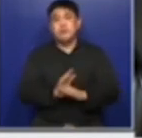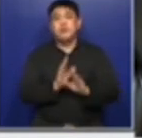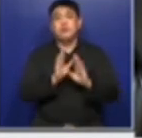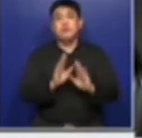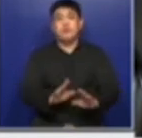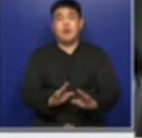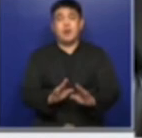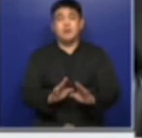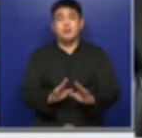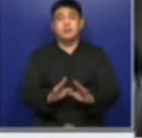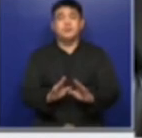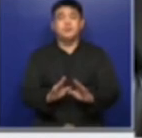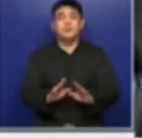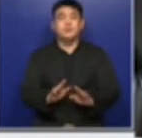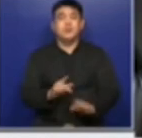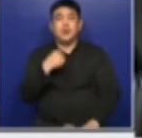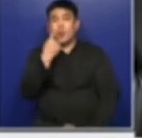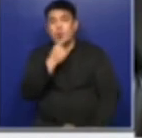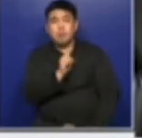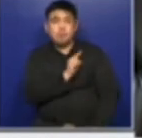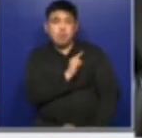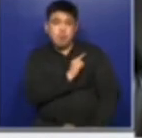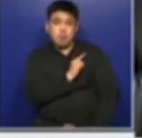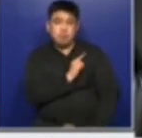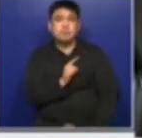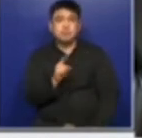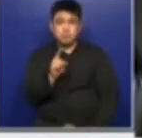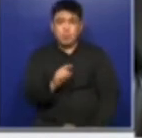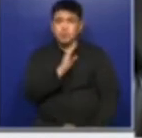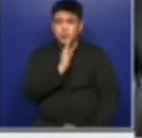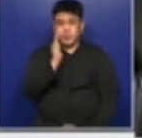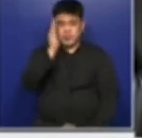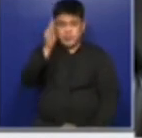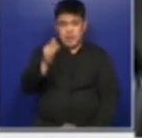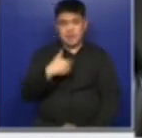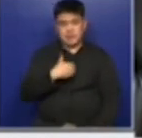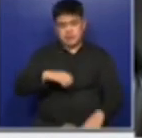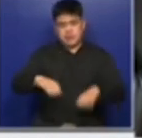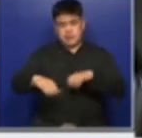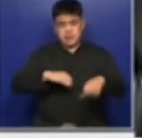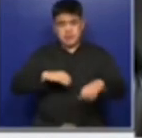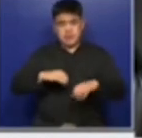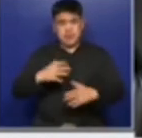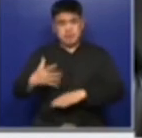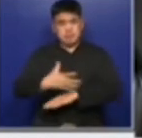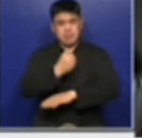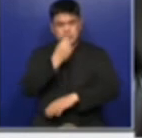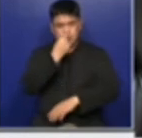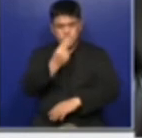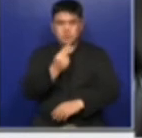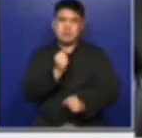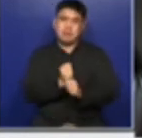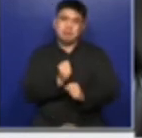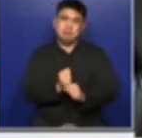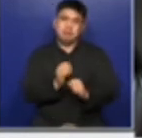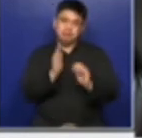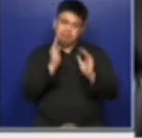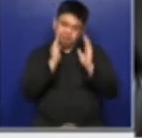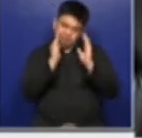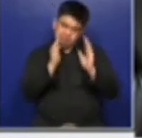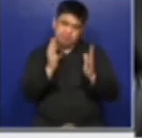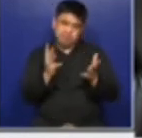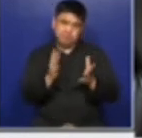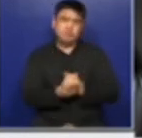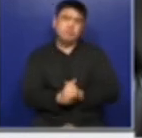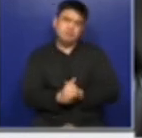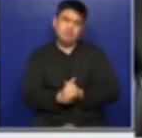ไปถึงส่วนที่เกี่ยวข้องว่าถ้าท่านจะบริหารอย่างนี้ถดถอยอย่างนี้นะครับผ